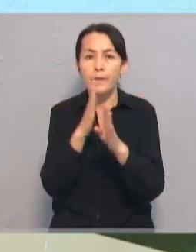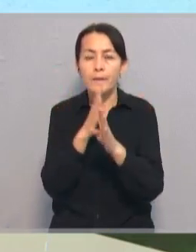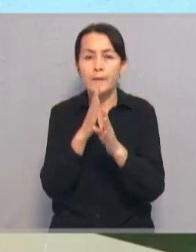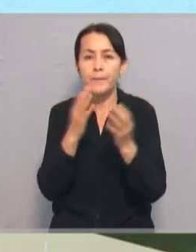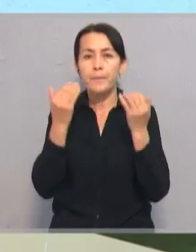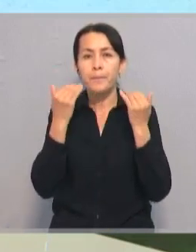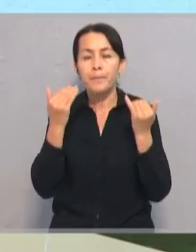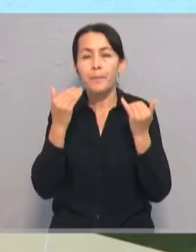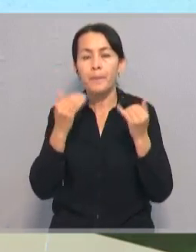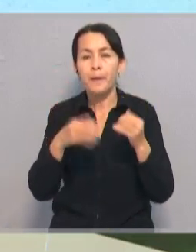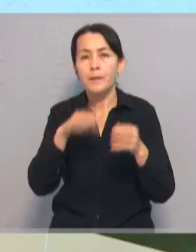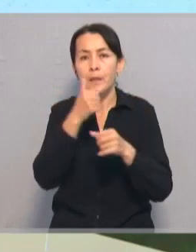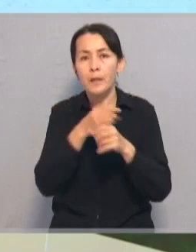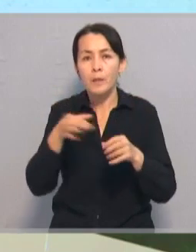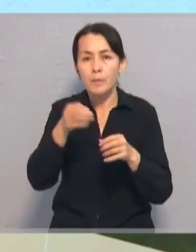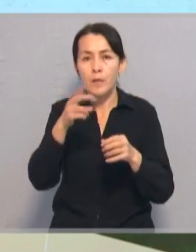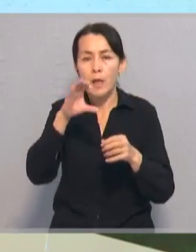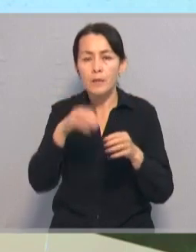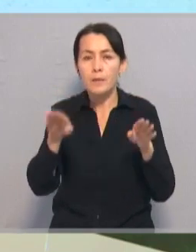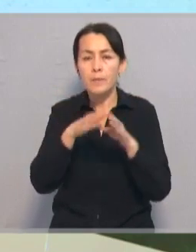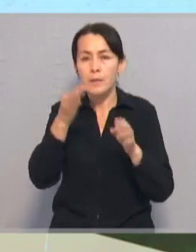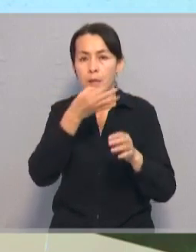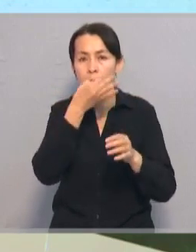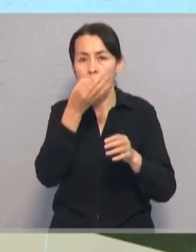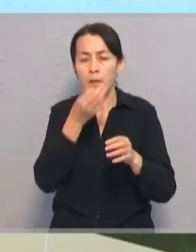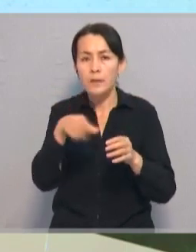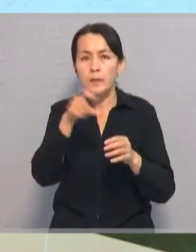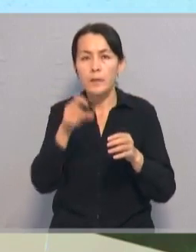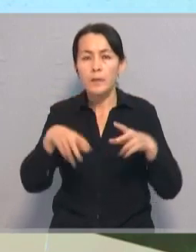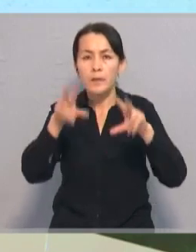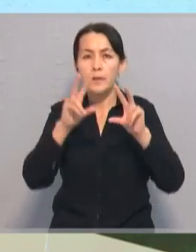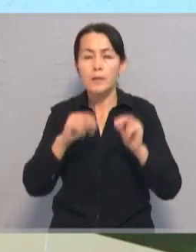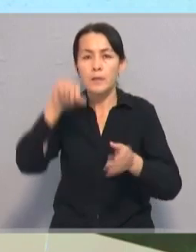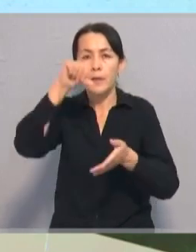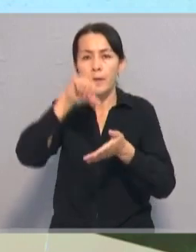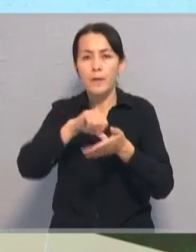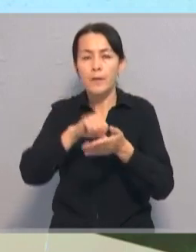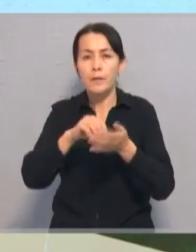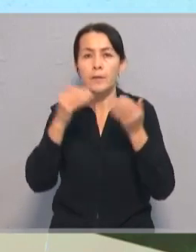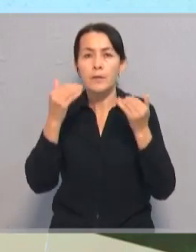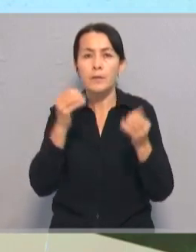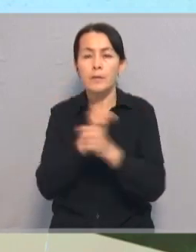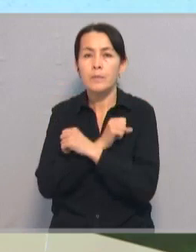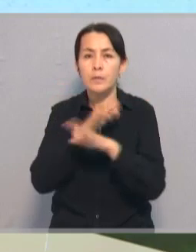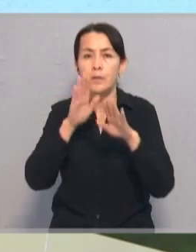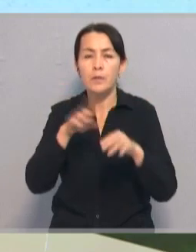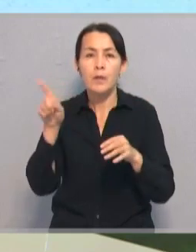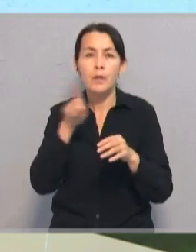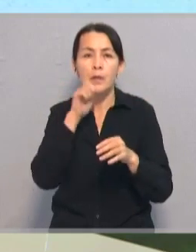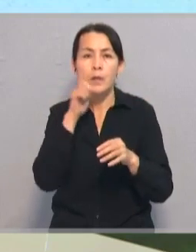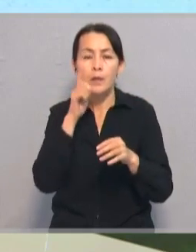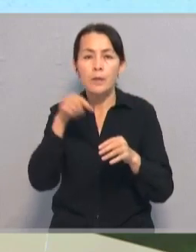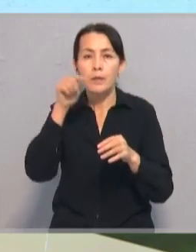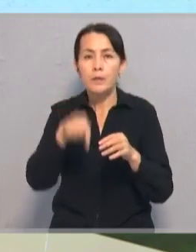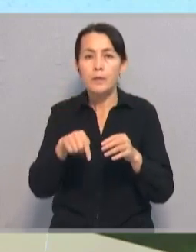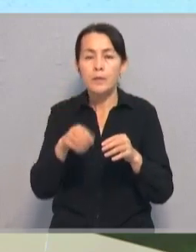условий таким области дорхадзета Балде вместе с ответственными за отрасль специалистами посетил рекреационную зону зеленого пояса